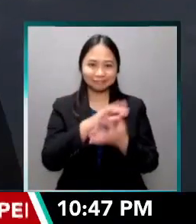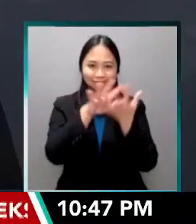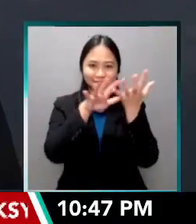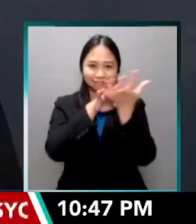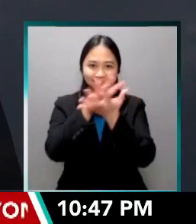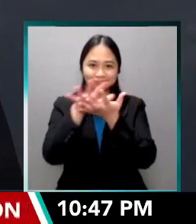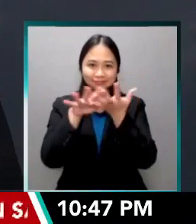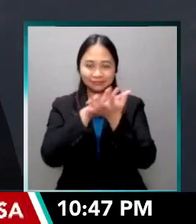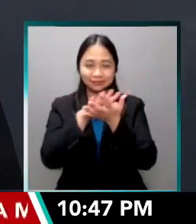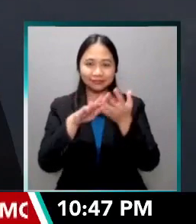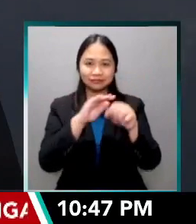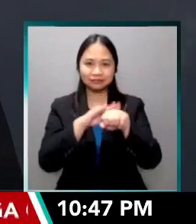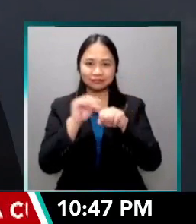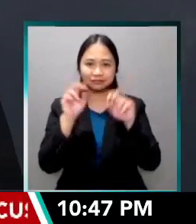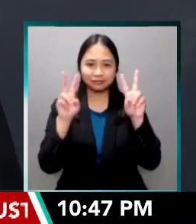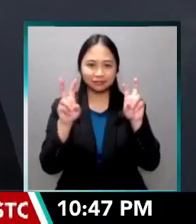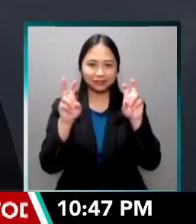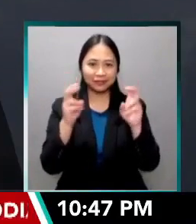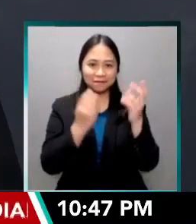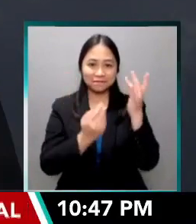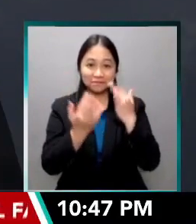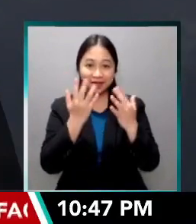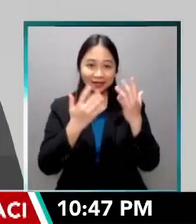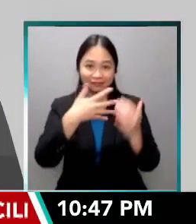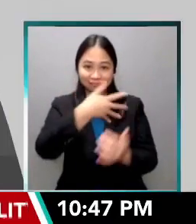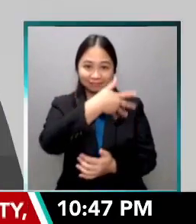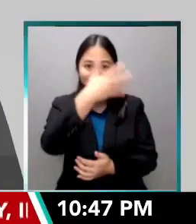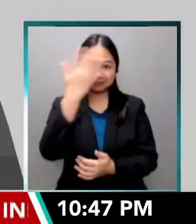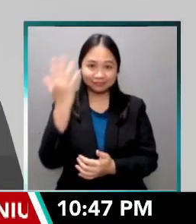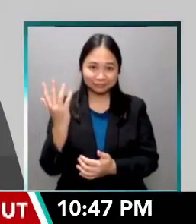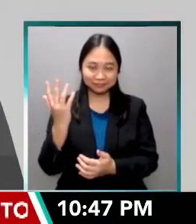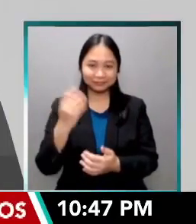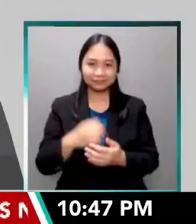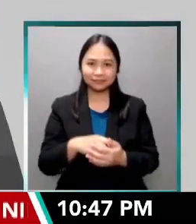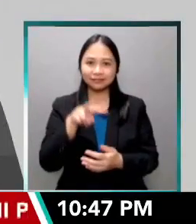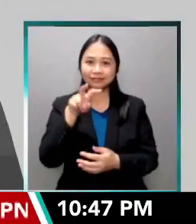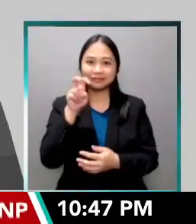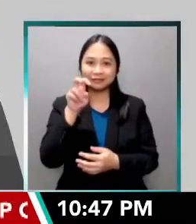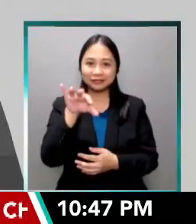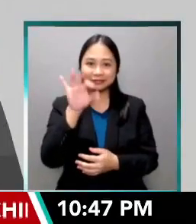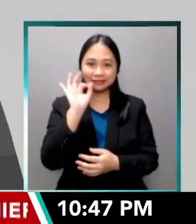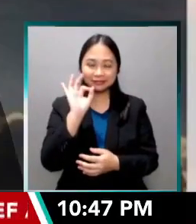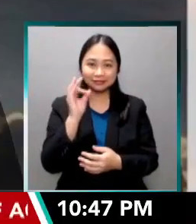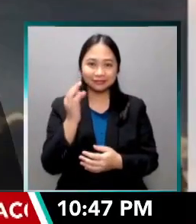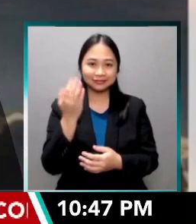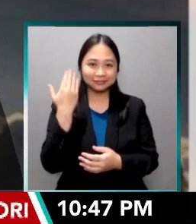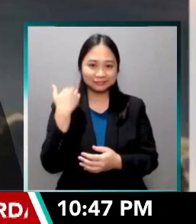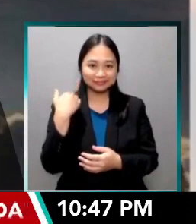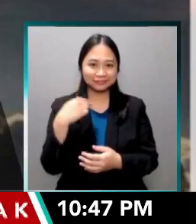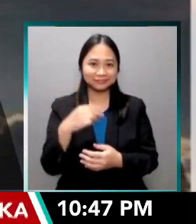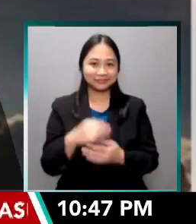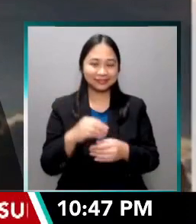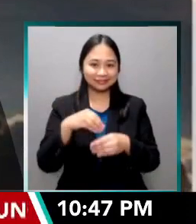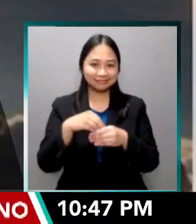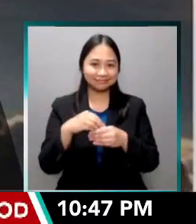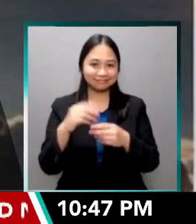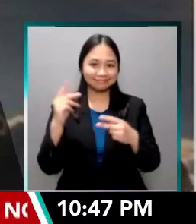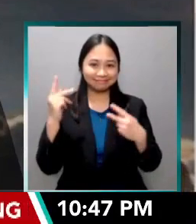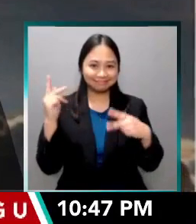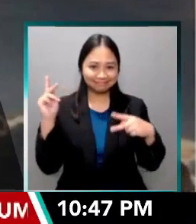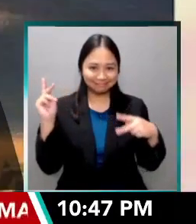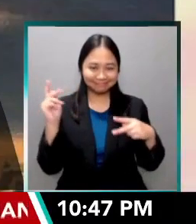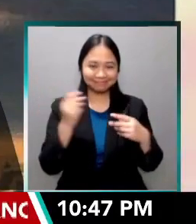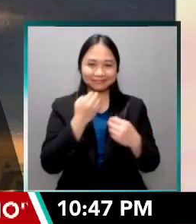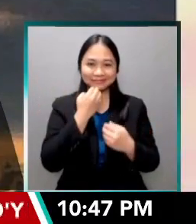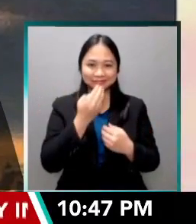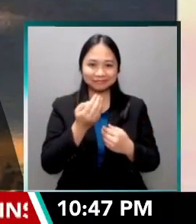rin na fire rainbows o rainbow clouds. Namataan rin yan sa Tabuk City, Kalinga. Ilang minuto lang daw itong nagtagal